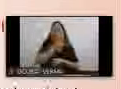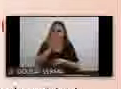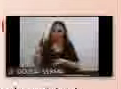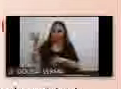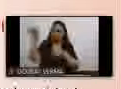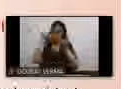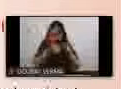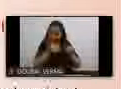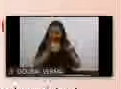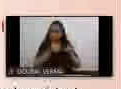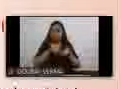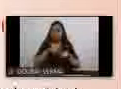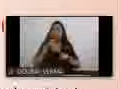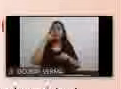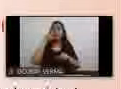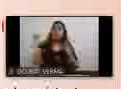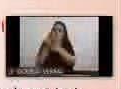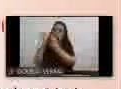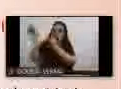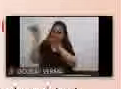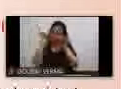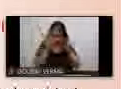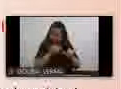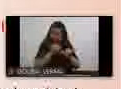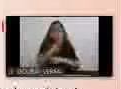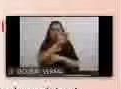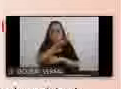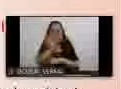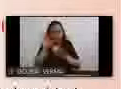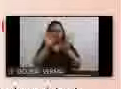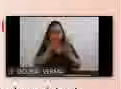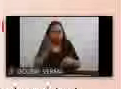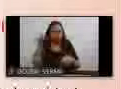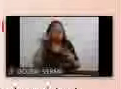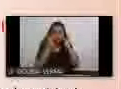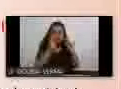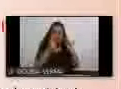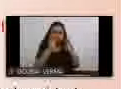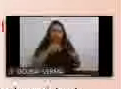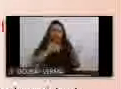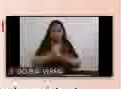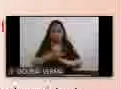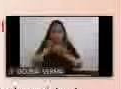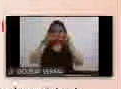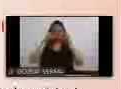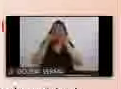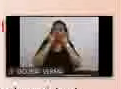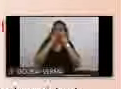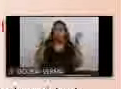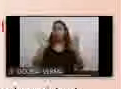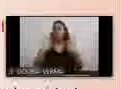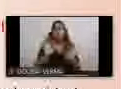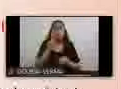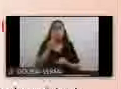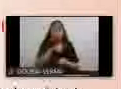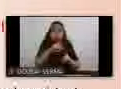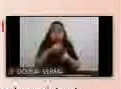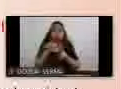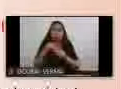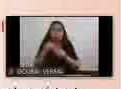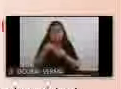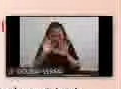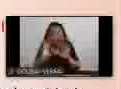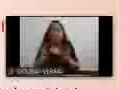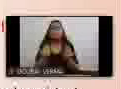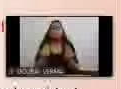है. एक वीक के बाद वो यू वोंट बिलीव दैट फादर स्टार्टेड क्राइंग लाउडली बिकॉज दैट